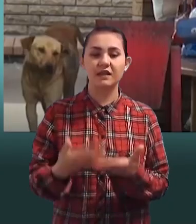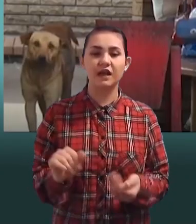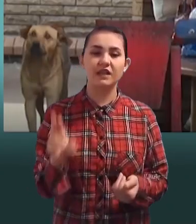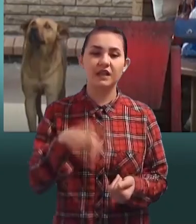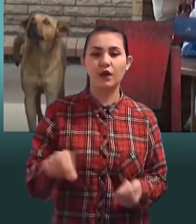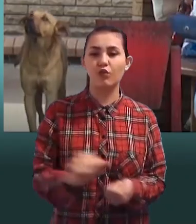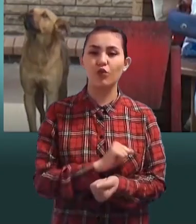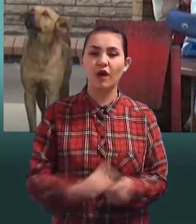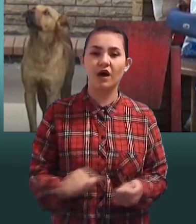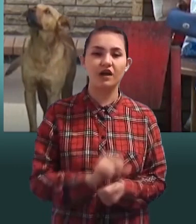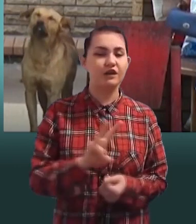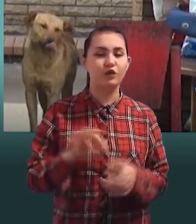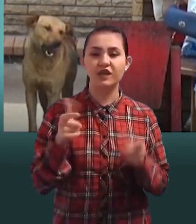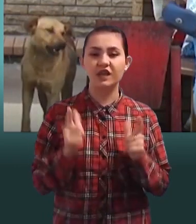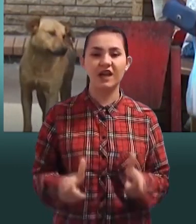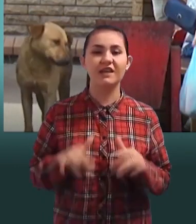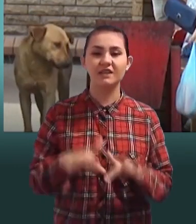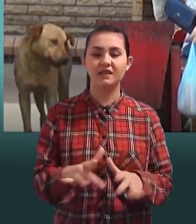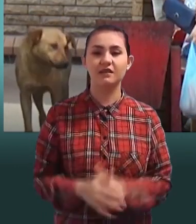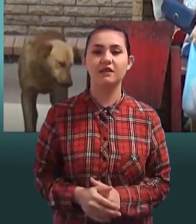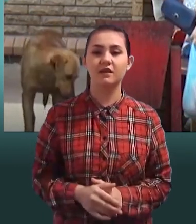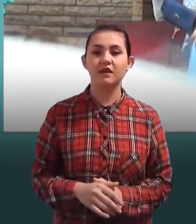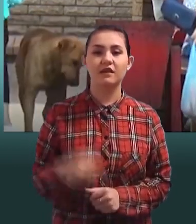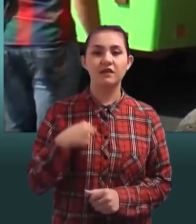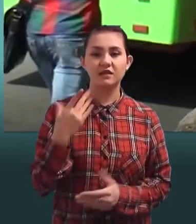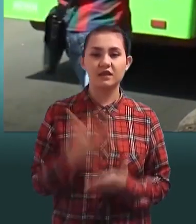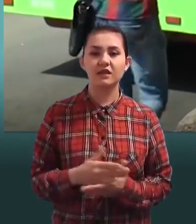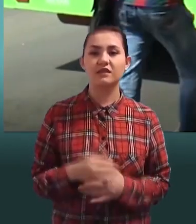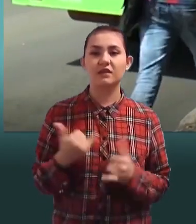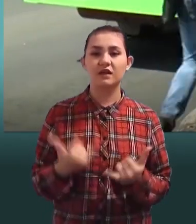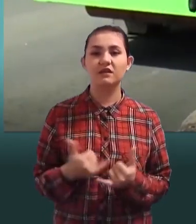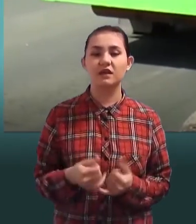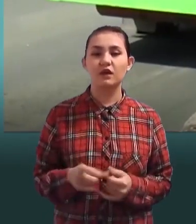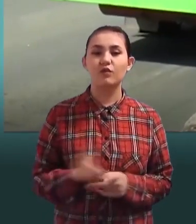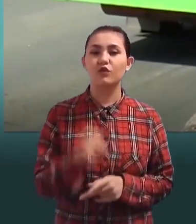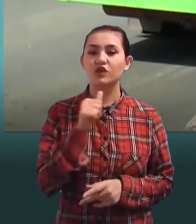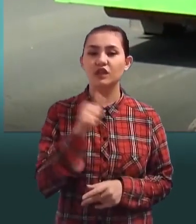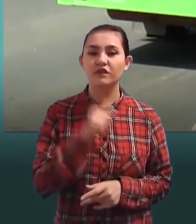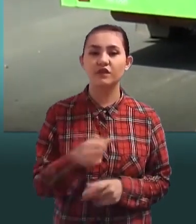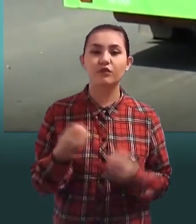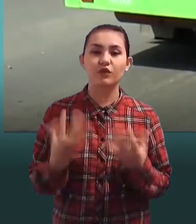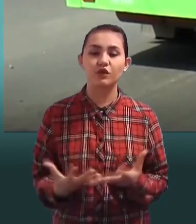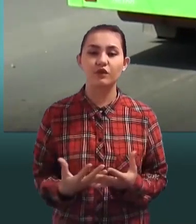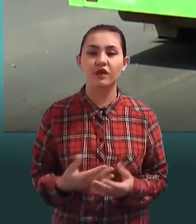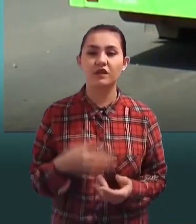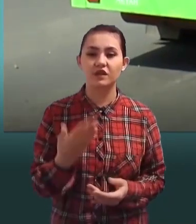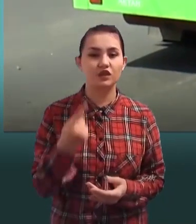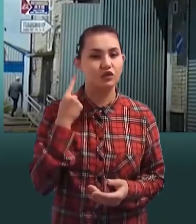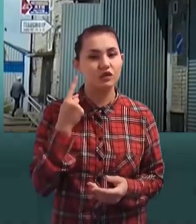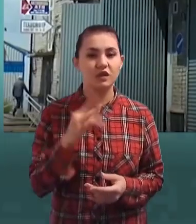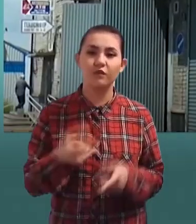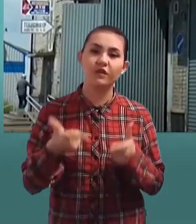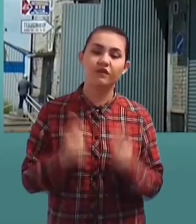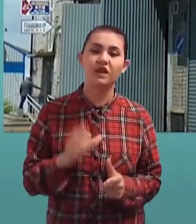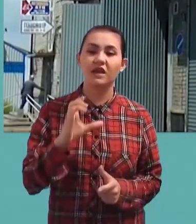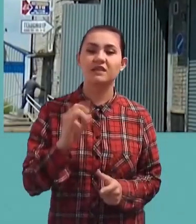для реальних дел. Ну що ж, у нас, здається, є зараз прекрасна можливість спростувати ці чутки або підтвердити. Пане Сергію,